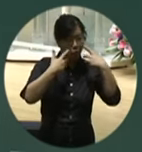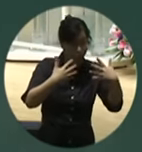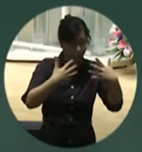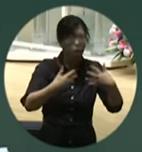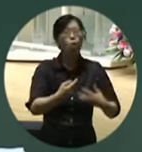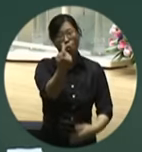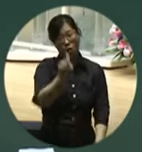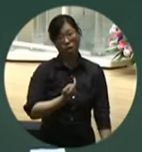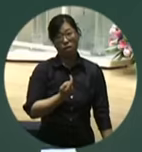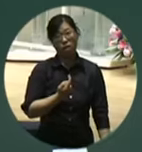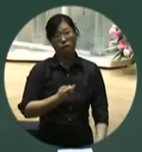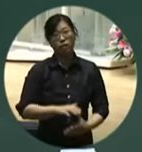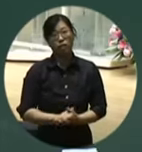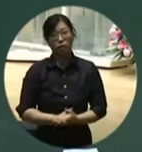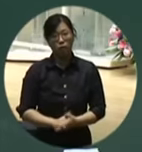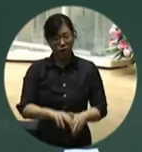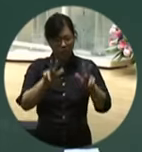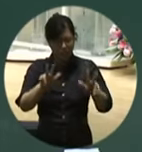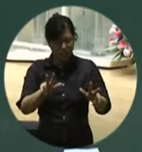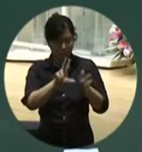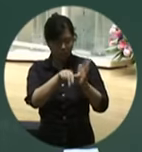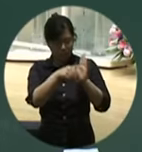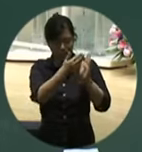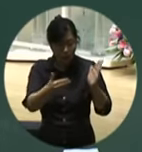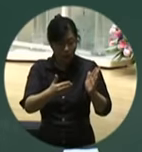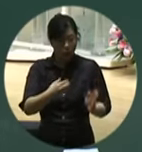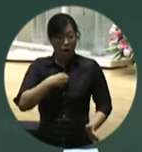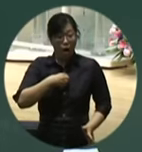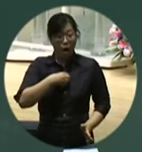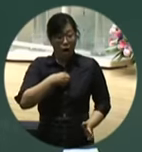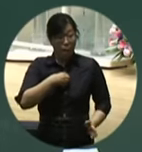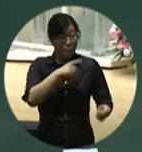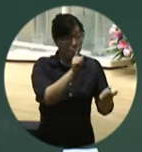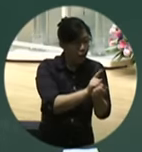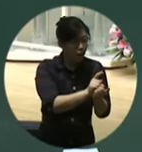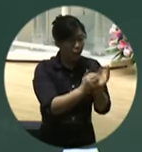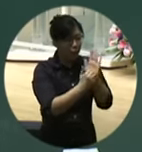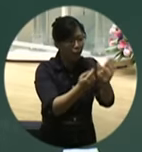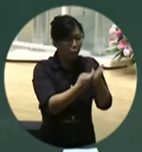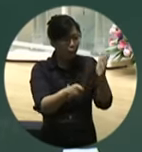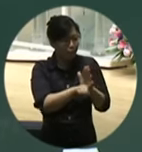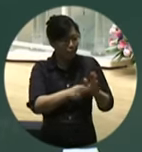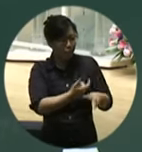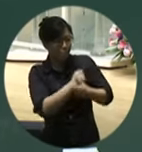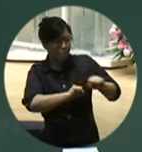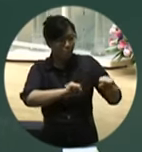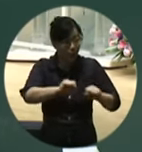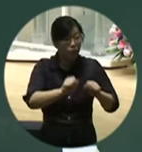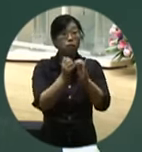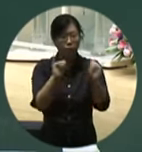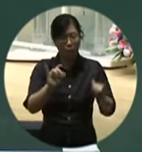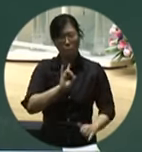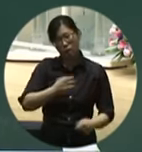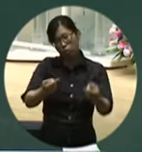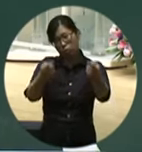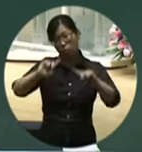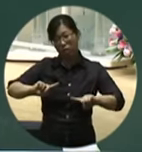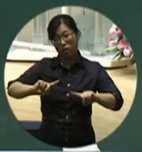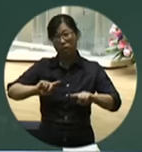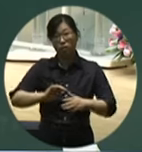시대의 위기에 막을 자는 모여라. And those who want to stop the crisis of this age gather. 여러분 전도하고 기도하는 중에 토요일에는 중요한